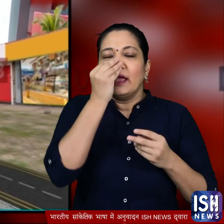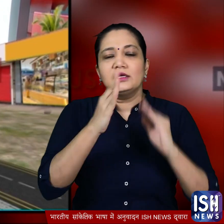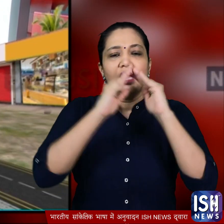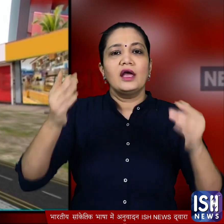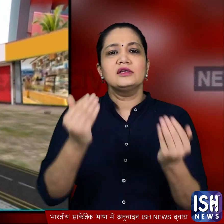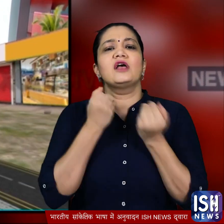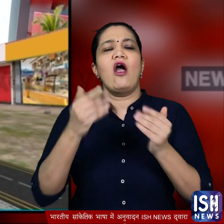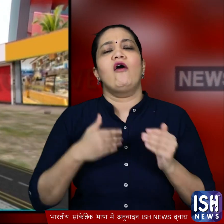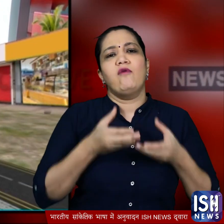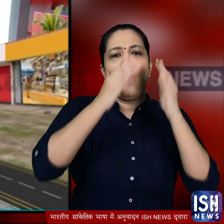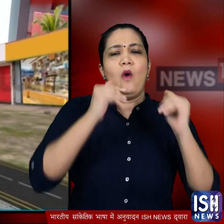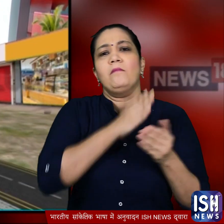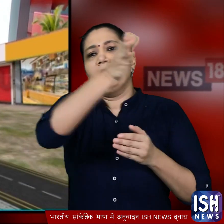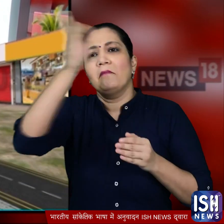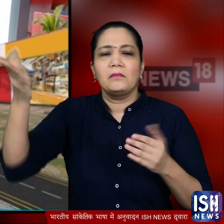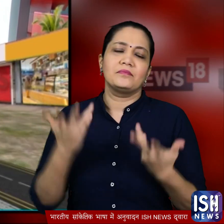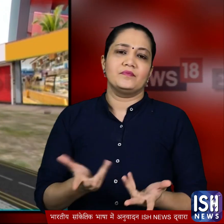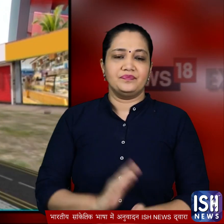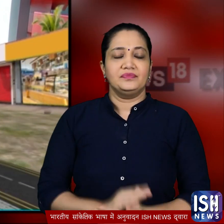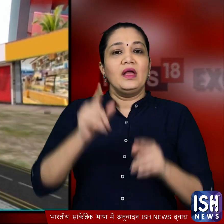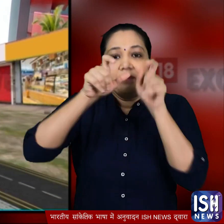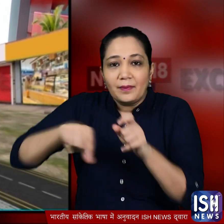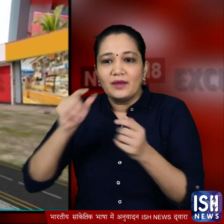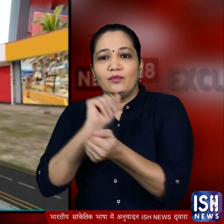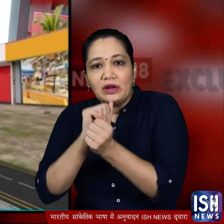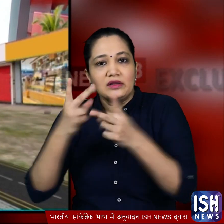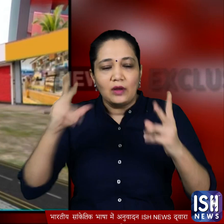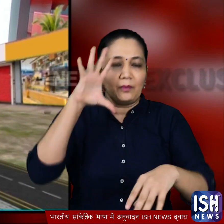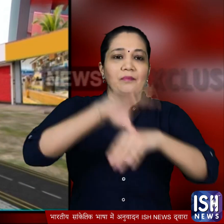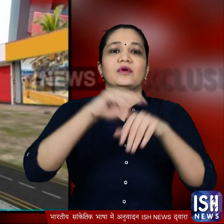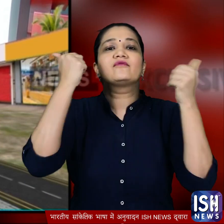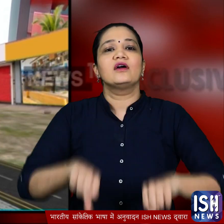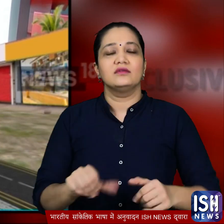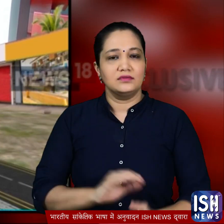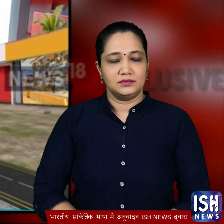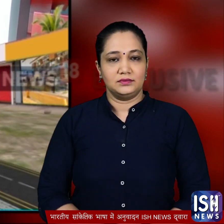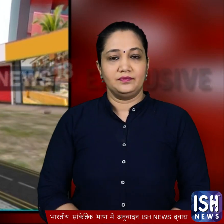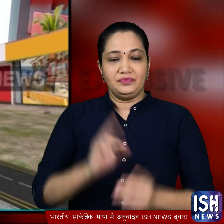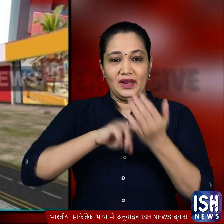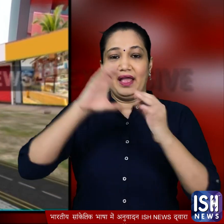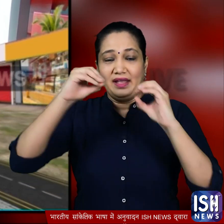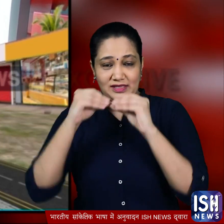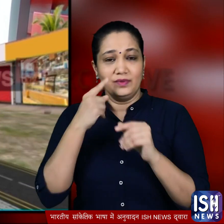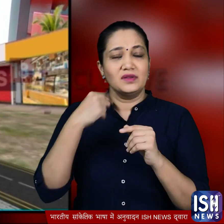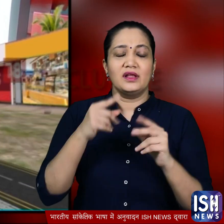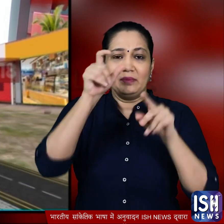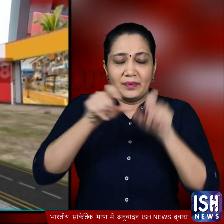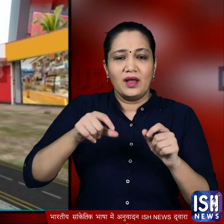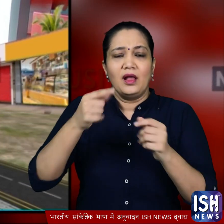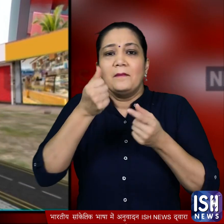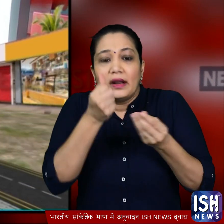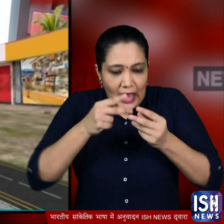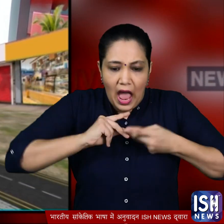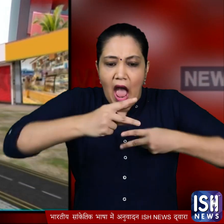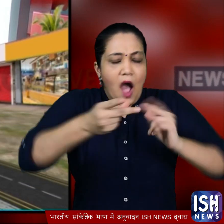को बेहद सुरक्षित तरीके से घर पर पहुंचा दी जाती थी और सुरक्षा एजेंसियों को इसकी भनक तक नहीं लगती थी। एनसीबी के मुताबिक आरोपी पैसे का